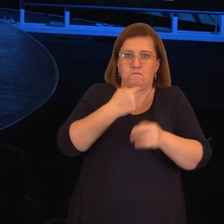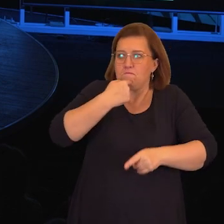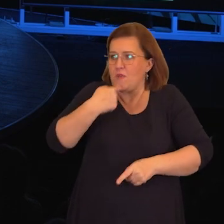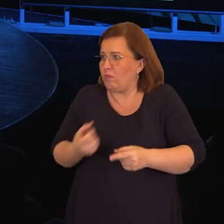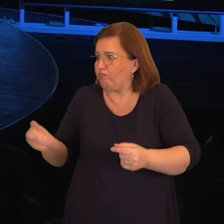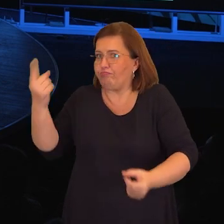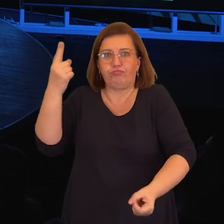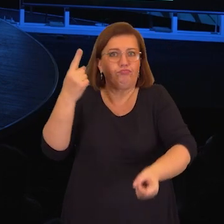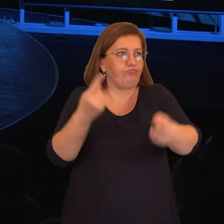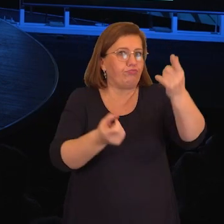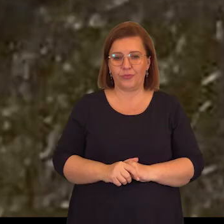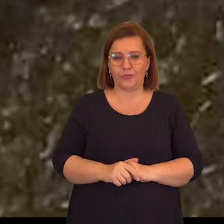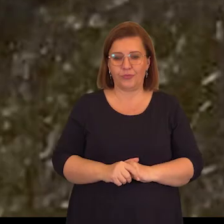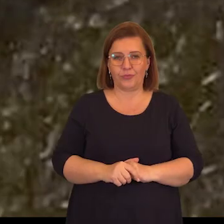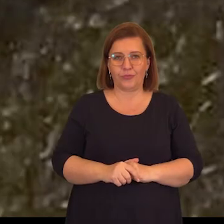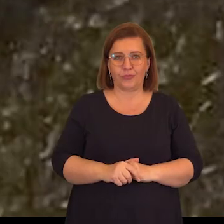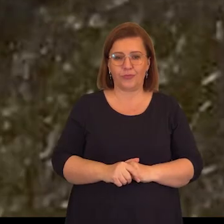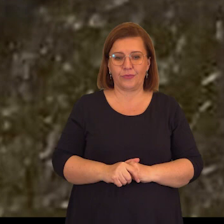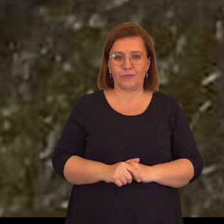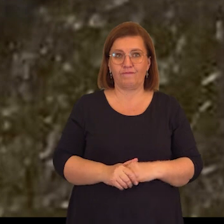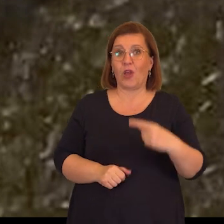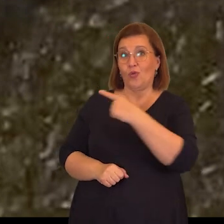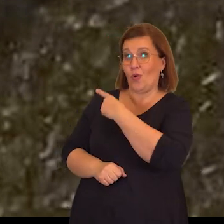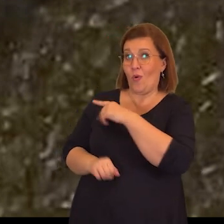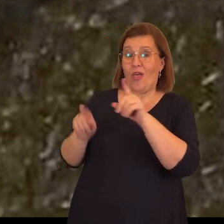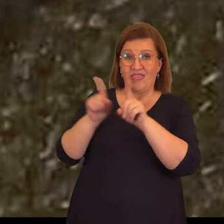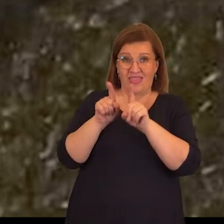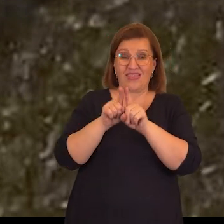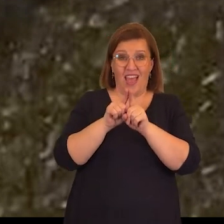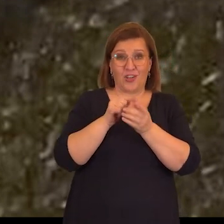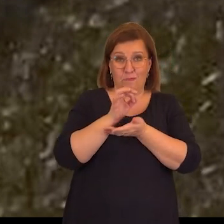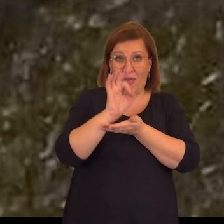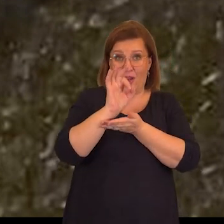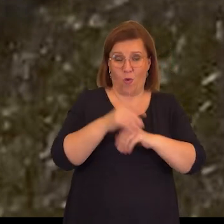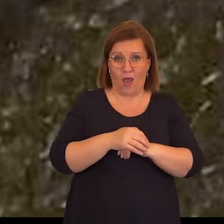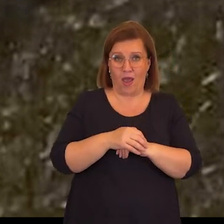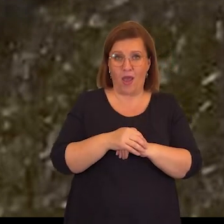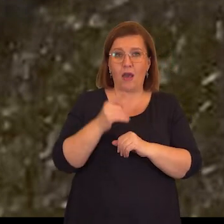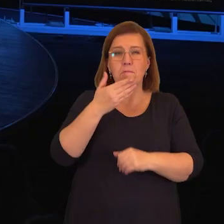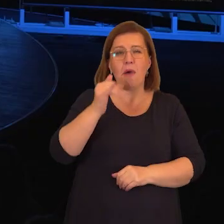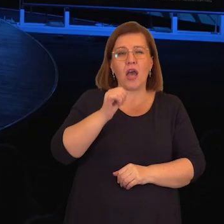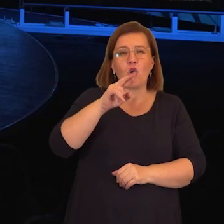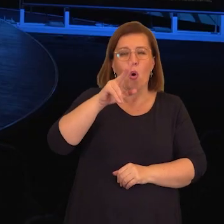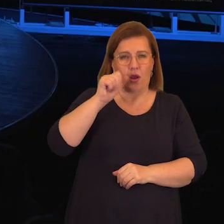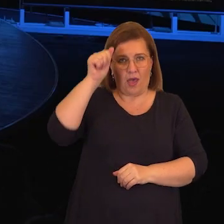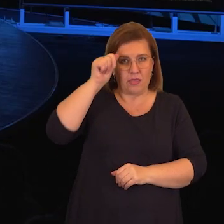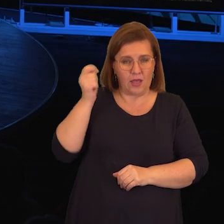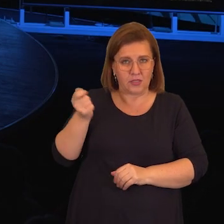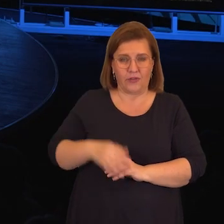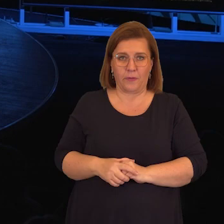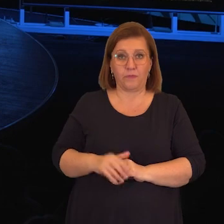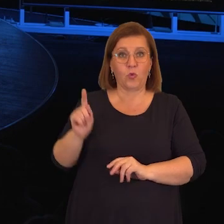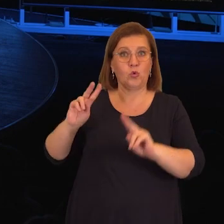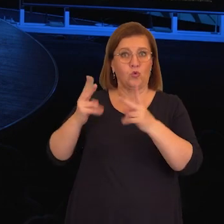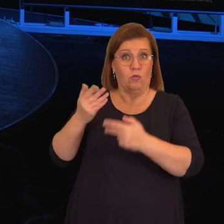przyrodzie. Są unikatowe. To też jest perła. Perła Majorka. I bynajmniej nie pochodzi